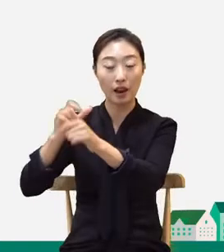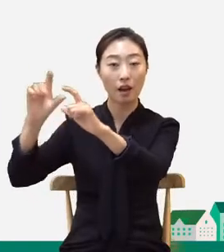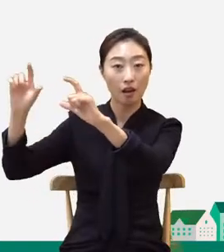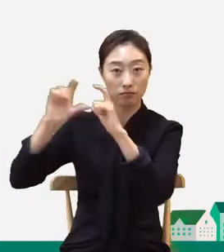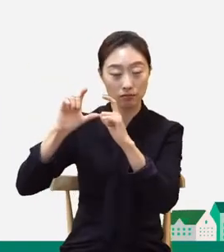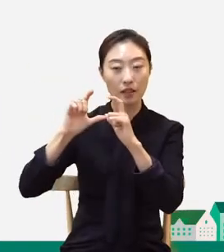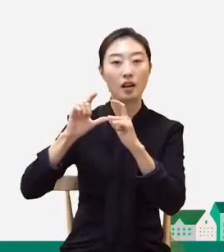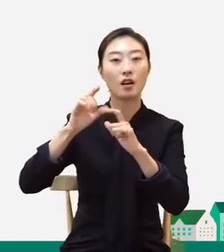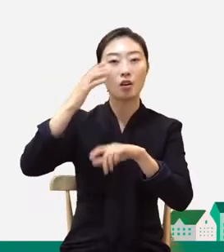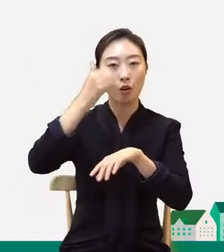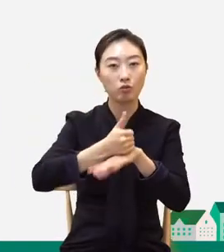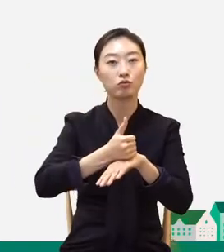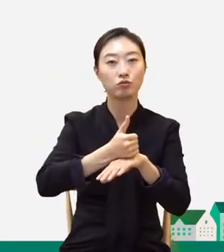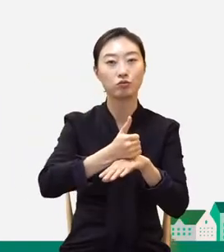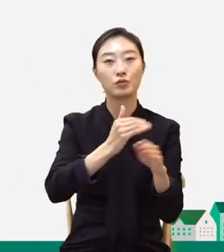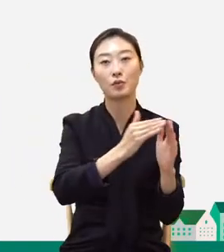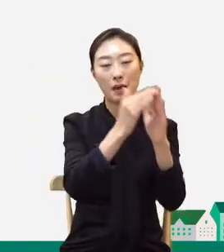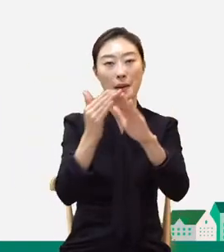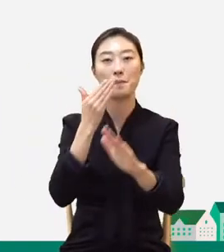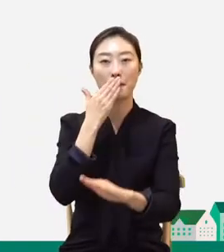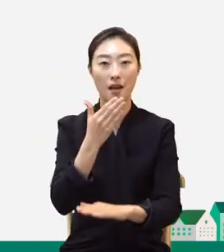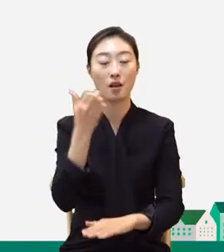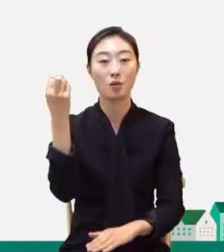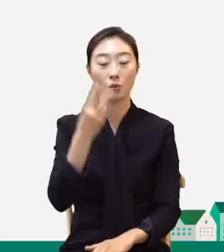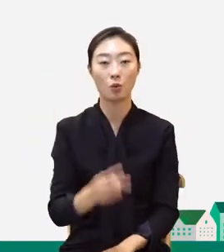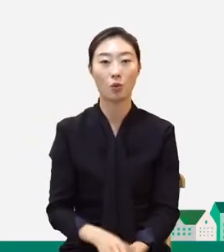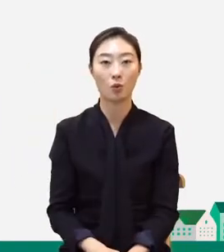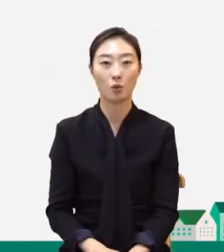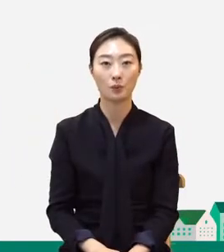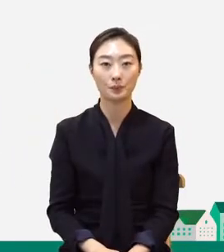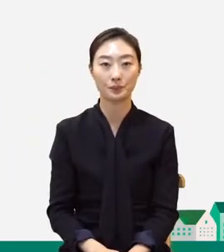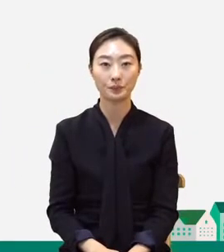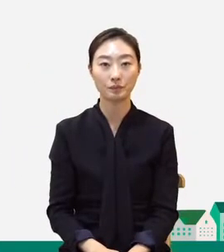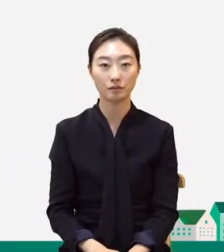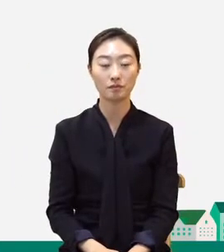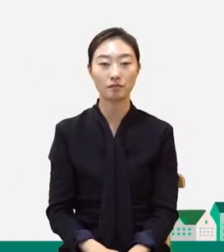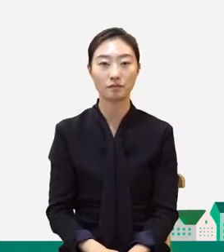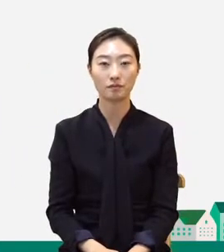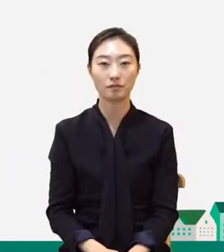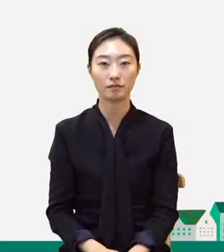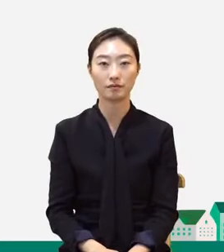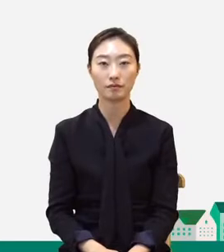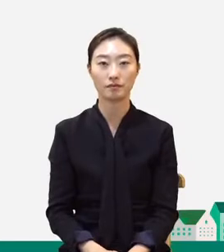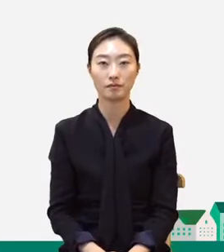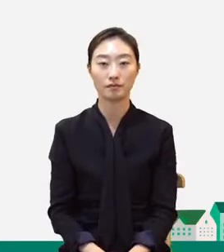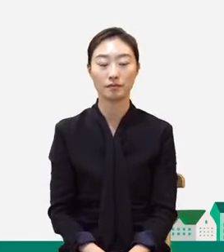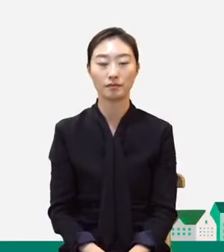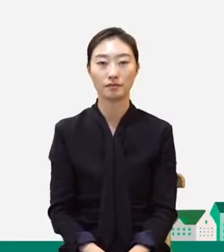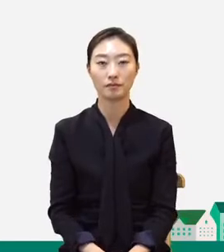이는 자타의 위험이 있을 경우 당연히 퇴거를 요청할 수 있습니다.